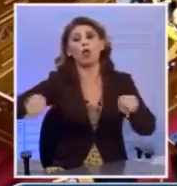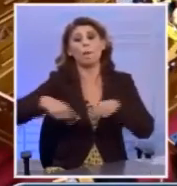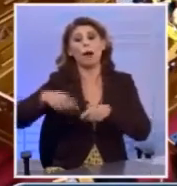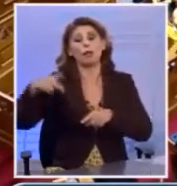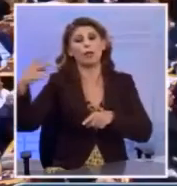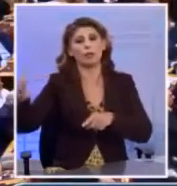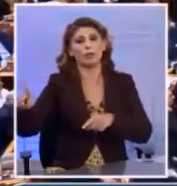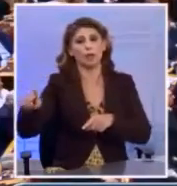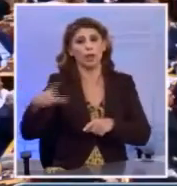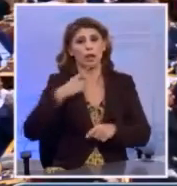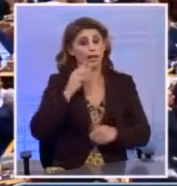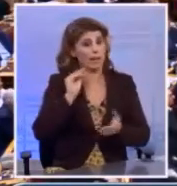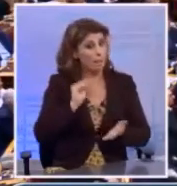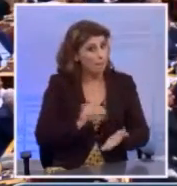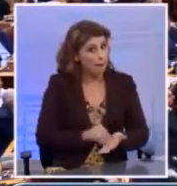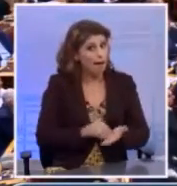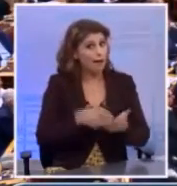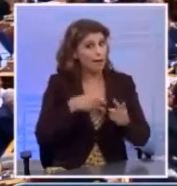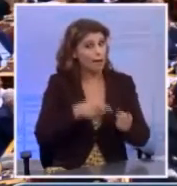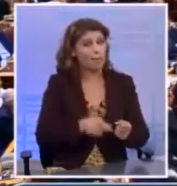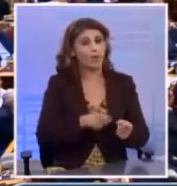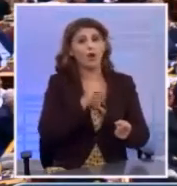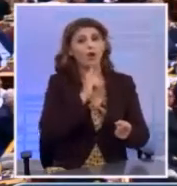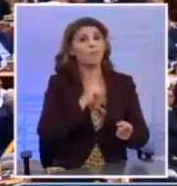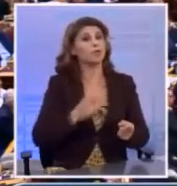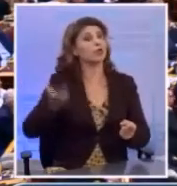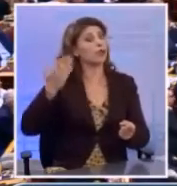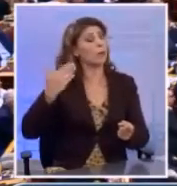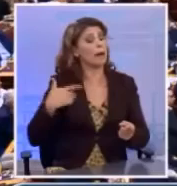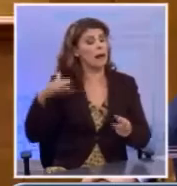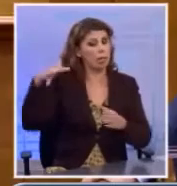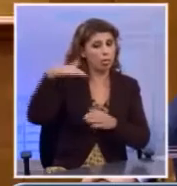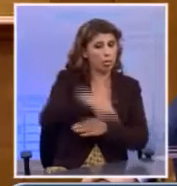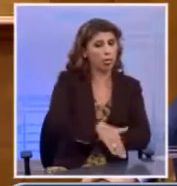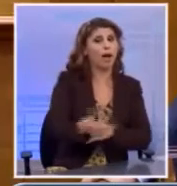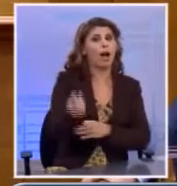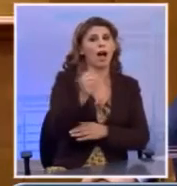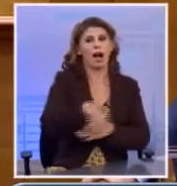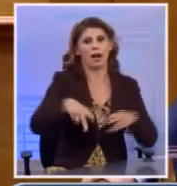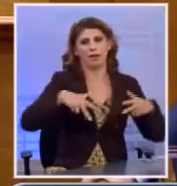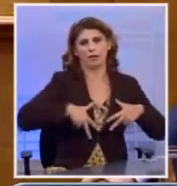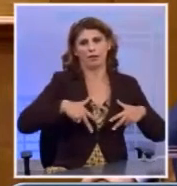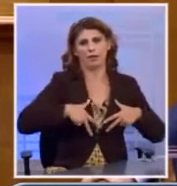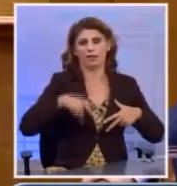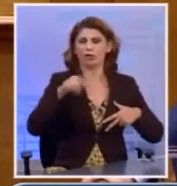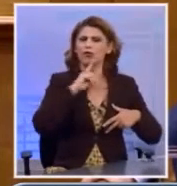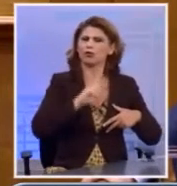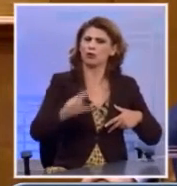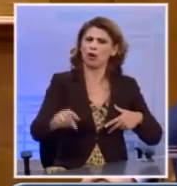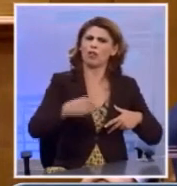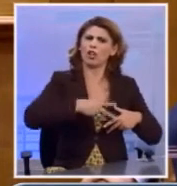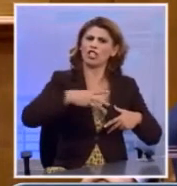ότι όπως έριξε και άλλες κυβερνήσεις στο παρελθόν, έτσι θα ρίξει και την κυβέρνηση ΣΥΡΙΖΑ-ΑΝΕΛ.